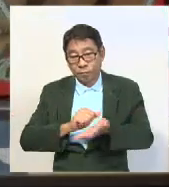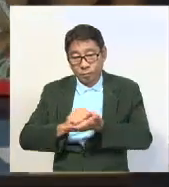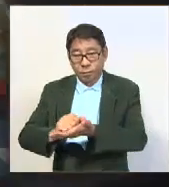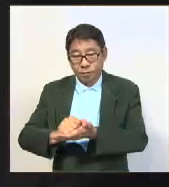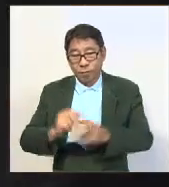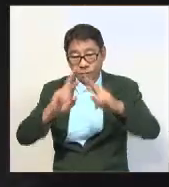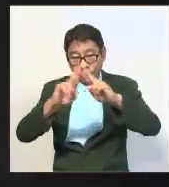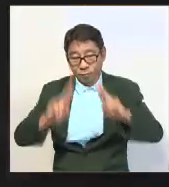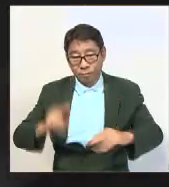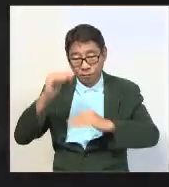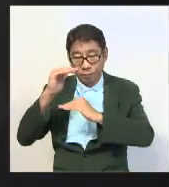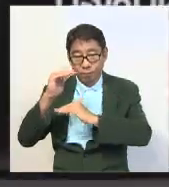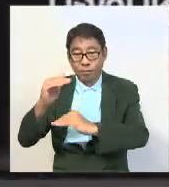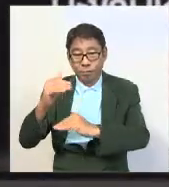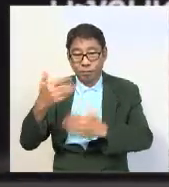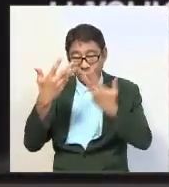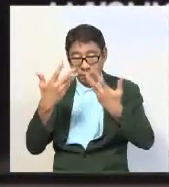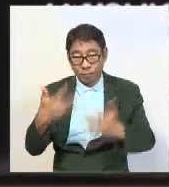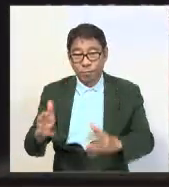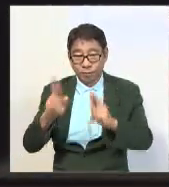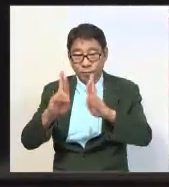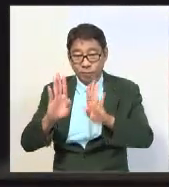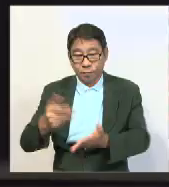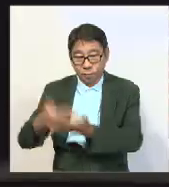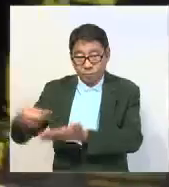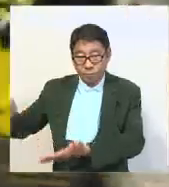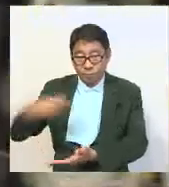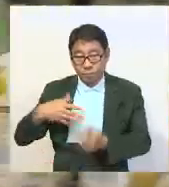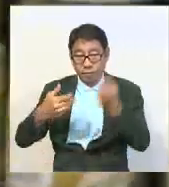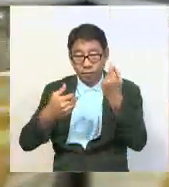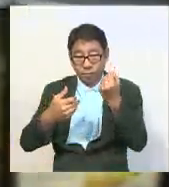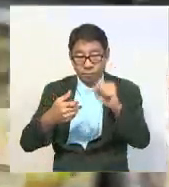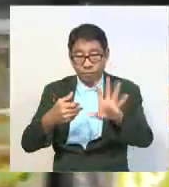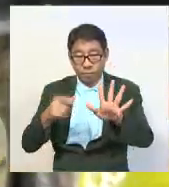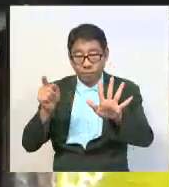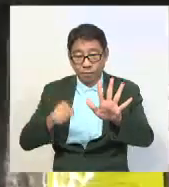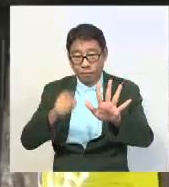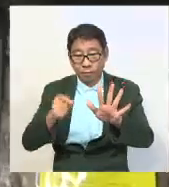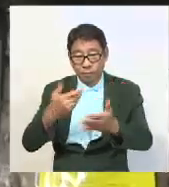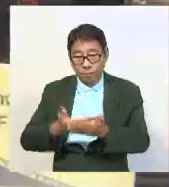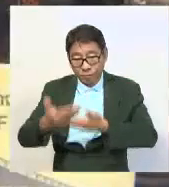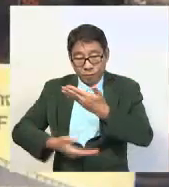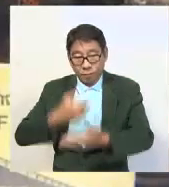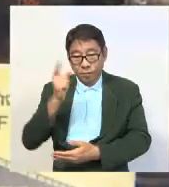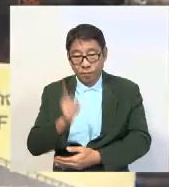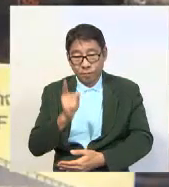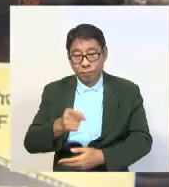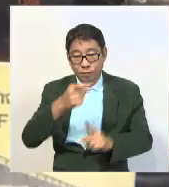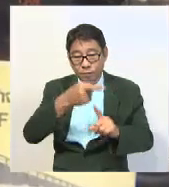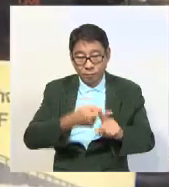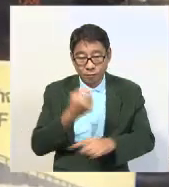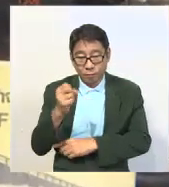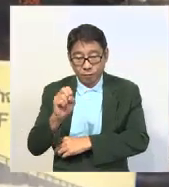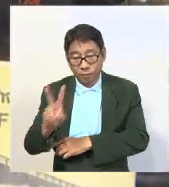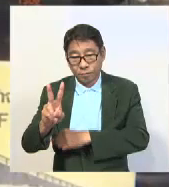การตามร้านค้าที่กำหนดจากนั้นระบบจะคืนเงินให้ 15% ของวงเงินใช้จ่ายจริงในช่วงเดือนธันวา